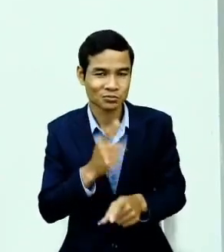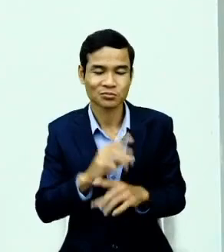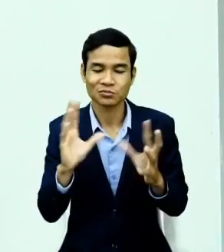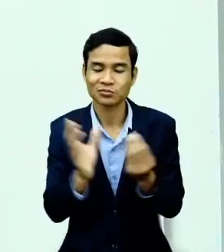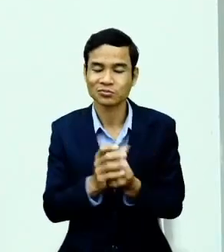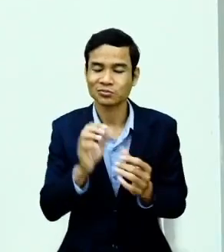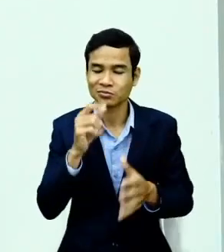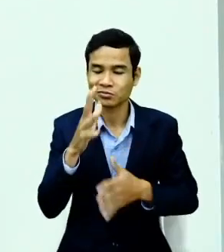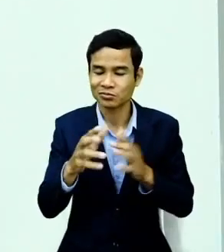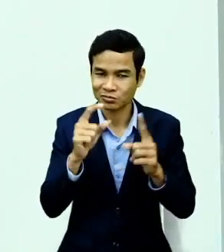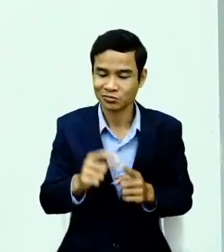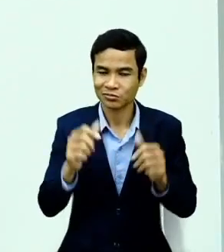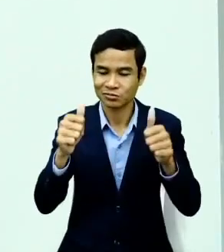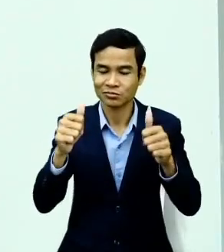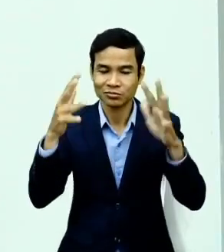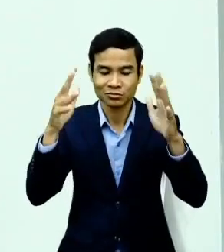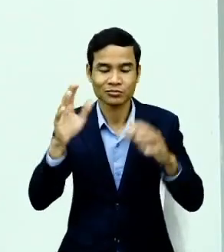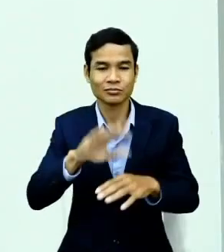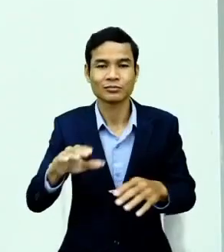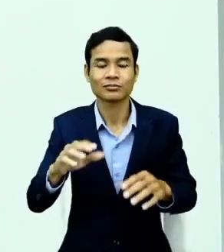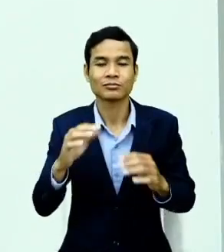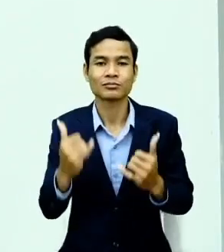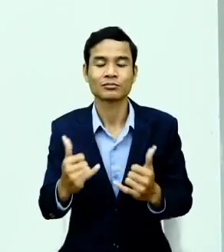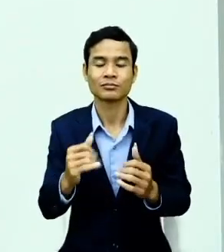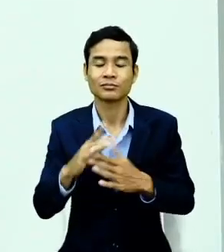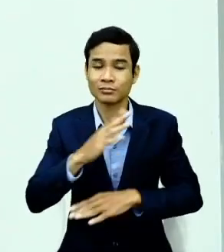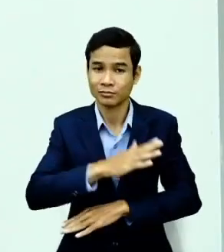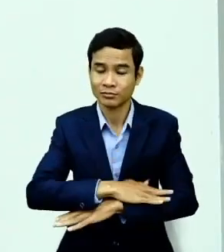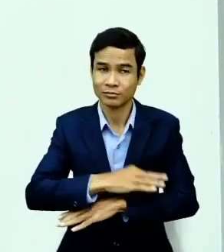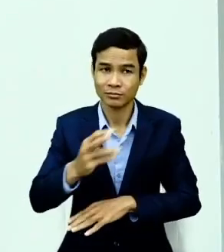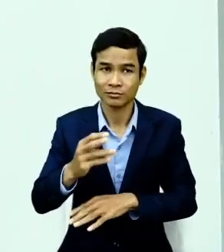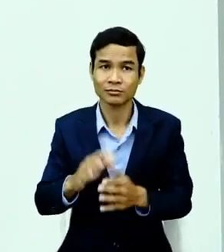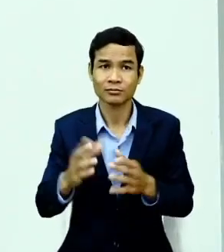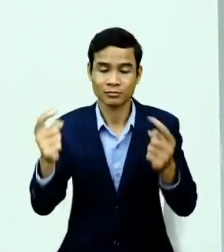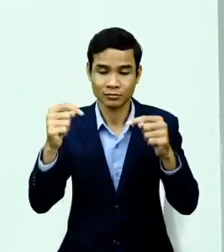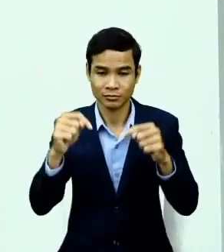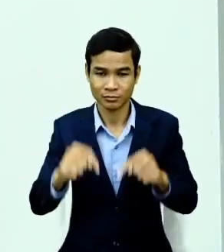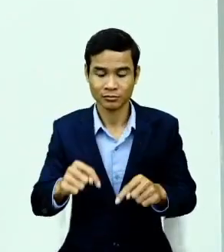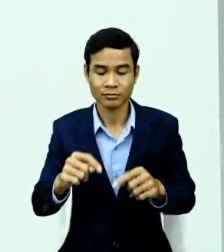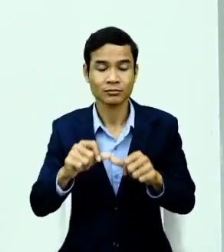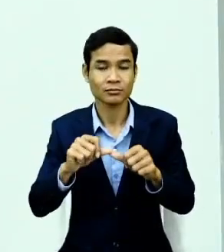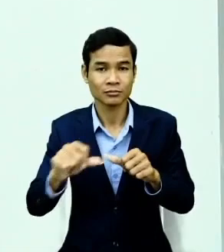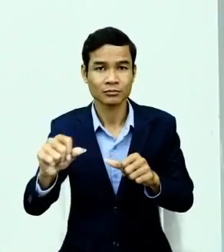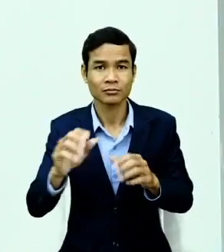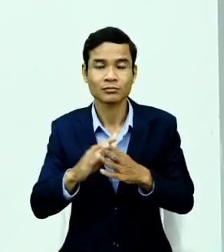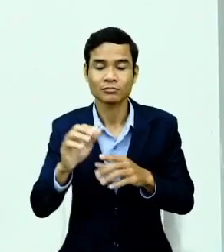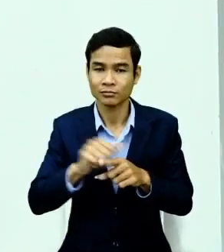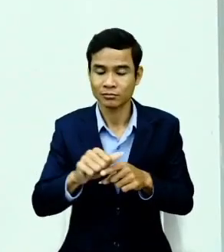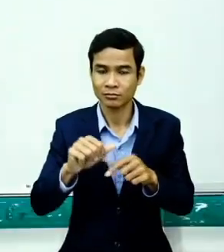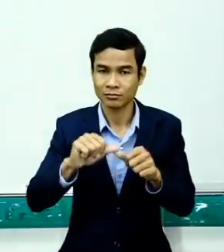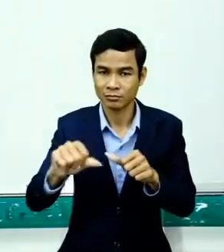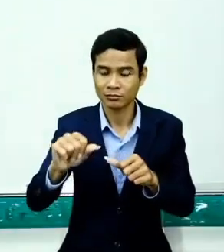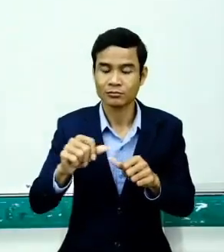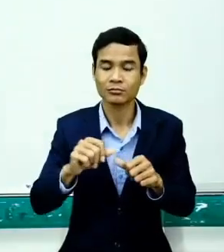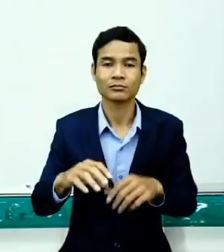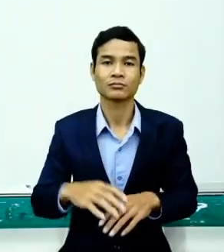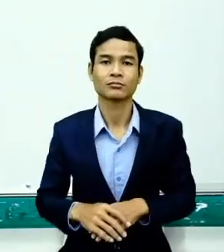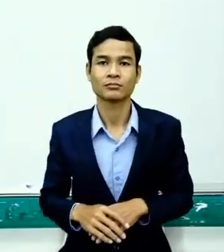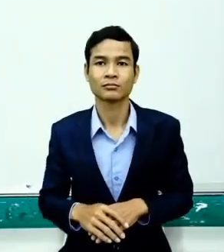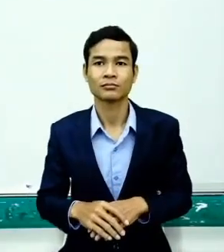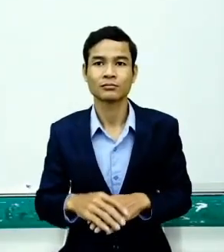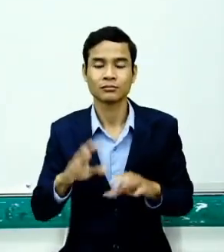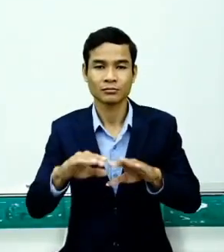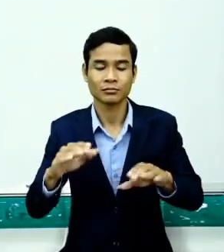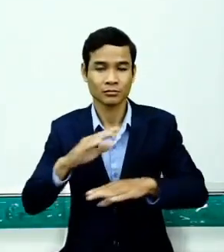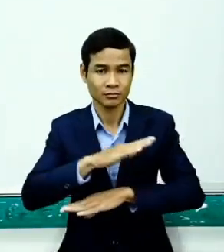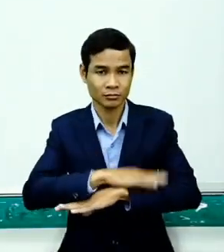con. Chà, ai lên ní. Chà, dương xâm rạ bàn tịch sân, chăm dương bàn to tư. Chà, lùm hát mùi tiên nà con nè. Đó, xâm rạ tiếng ổn ní,